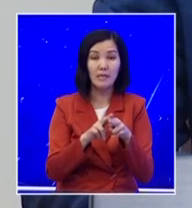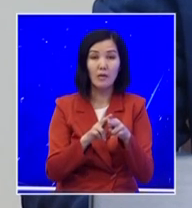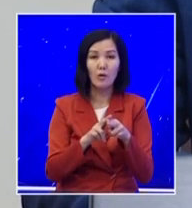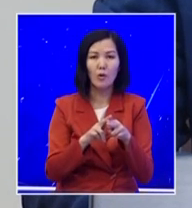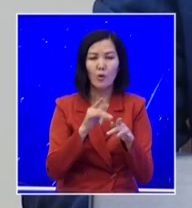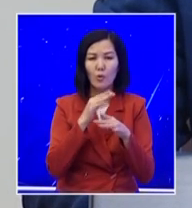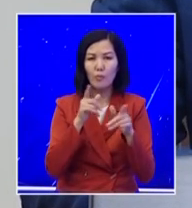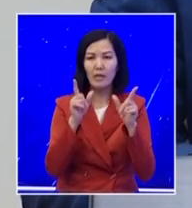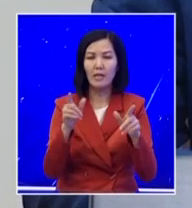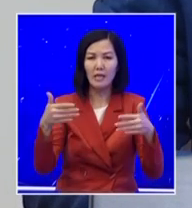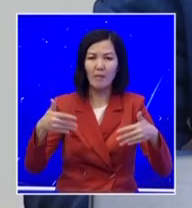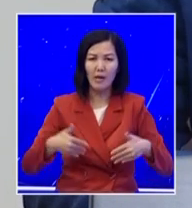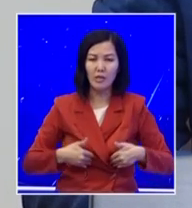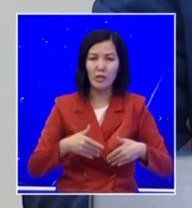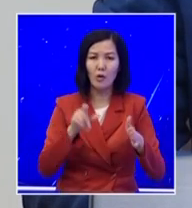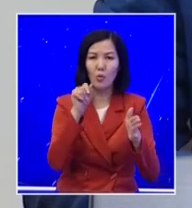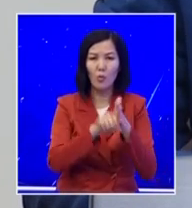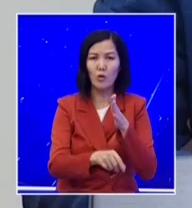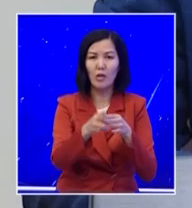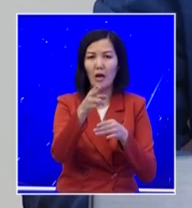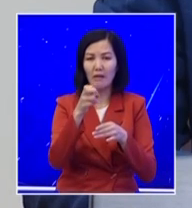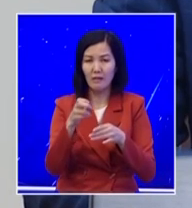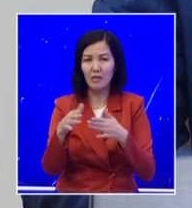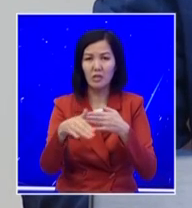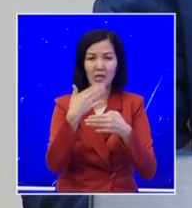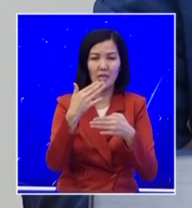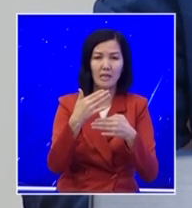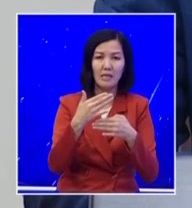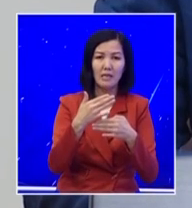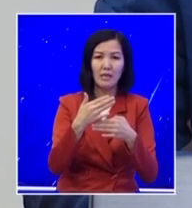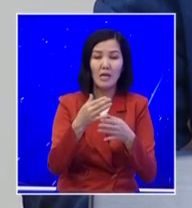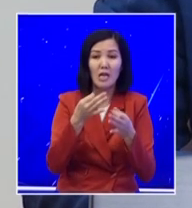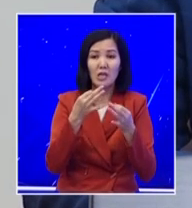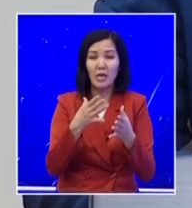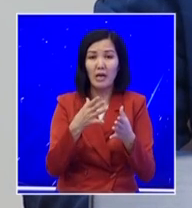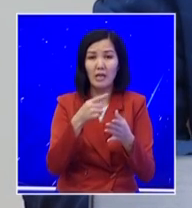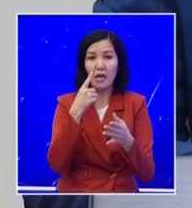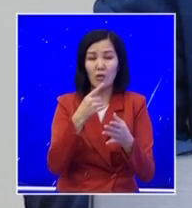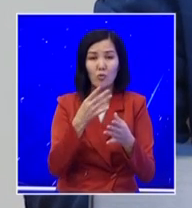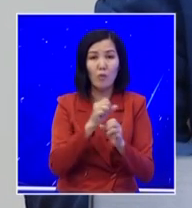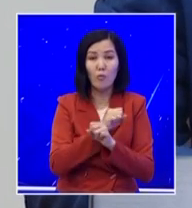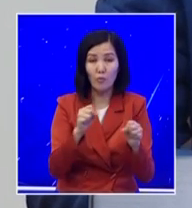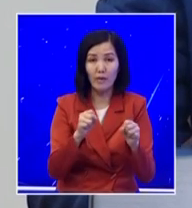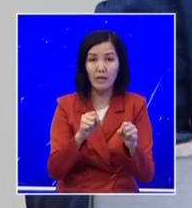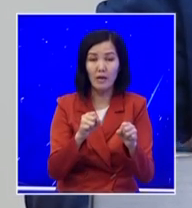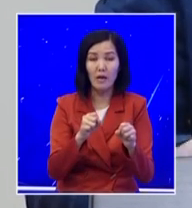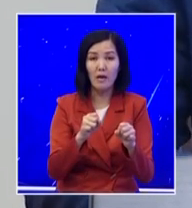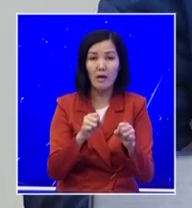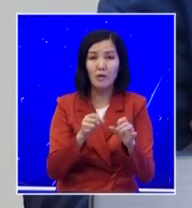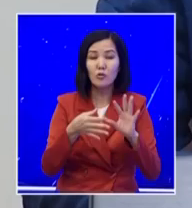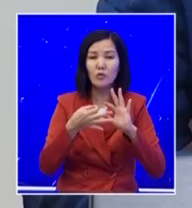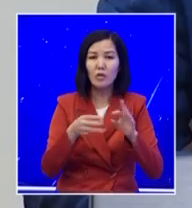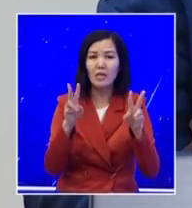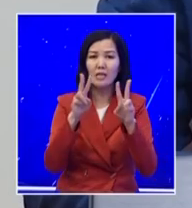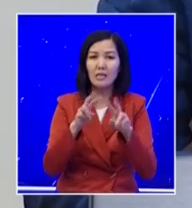адам аштан өлген, осынша адамды атып тастаған деп, тек қана тұнжыраумен, жылаумен келе жатырмыз да, ал соның тасасында